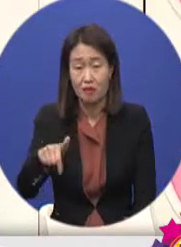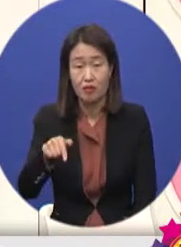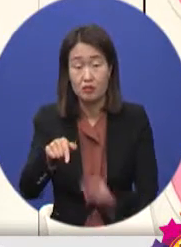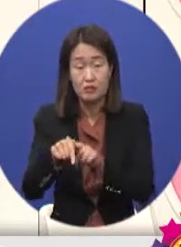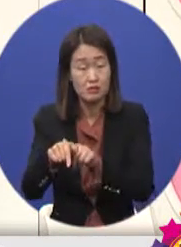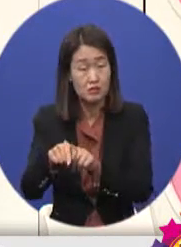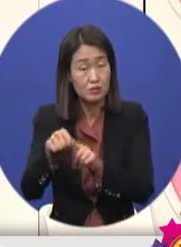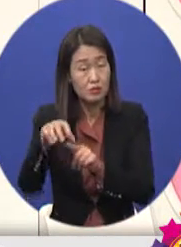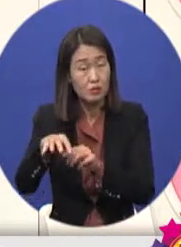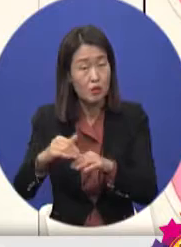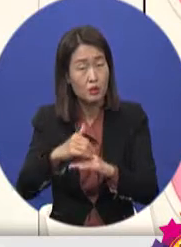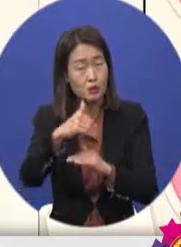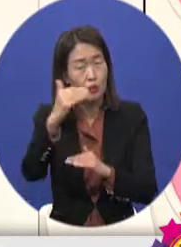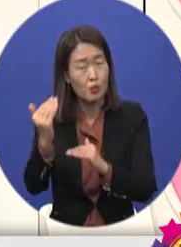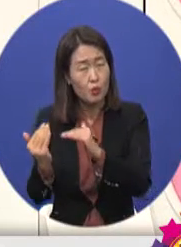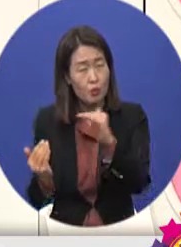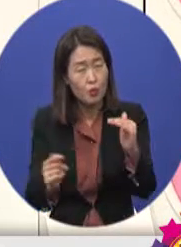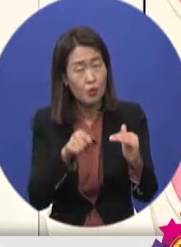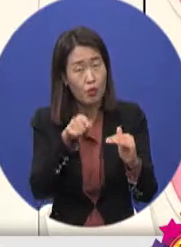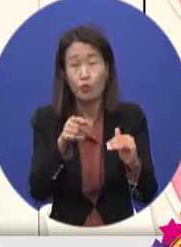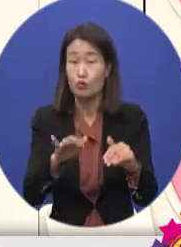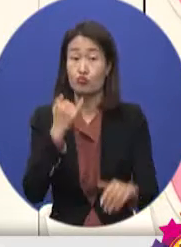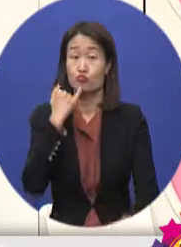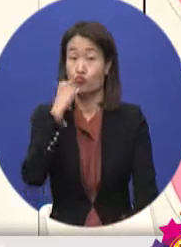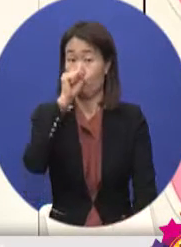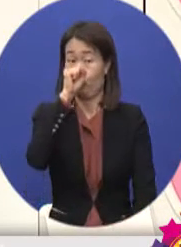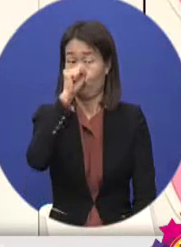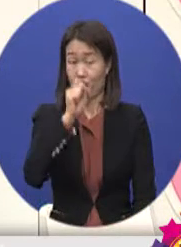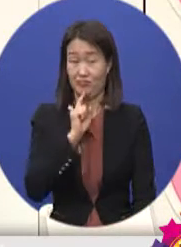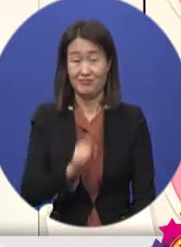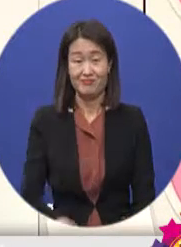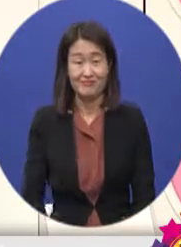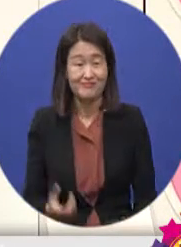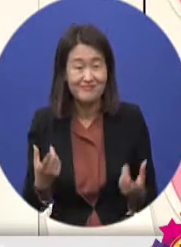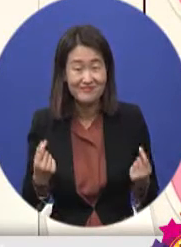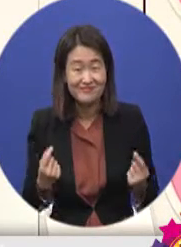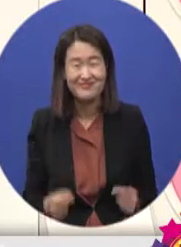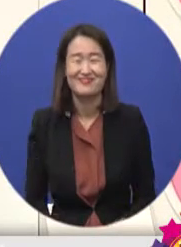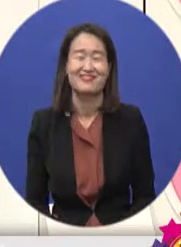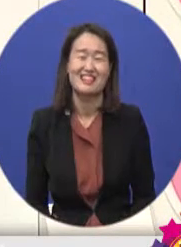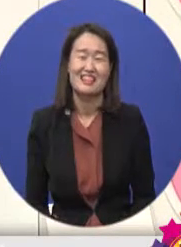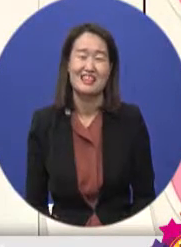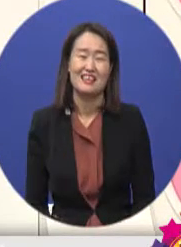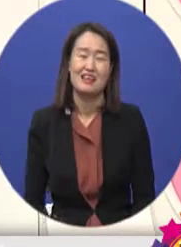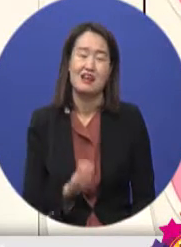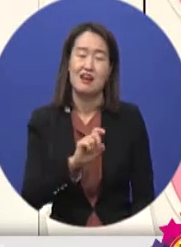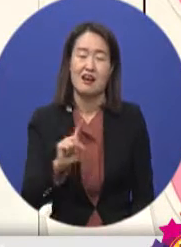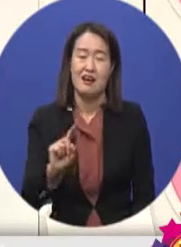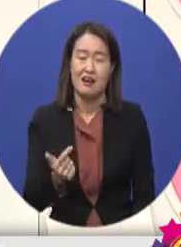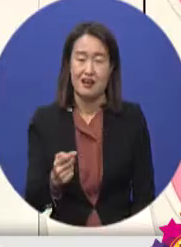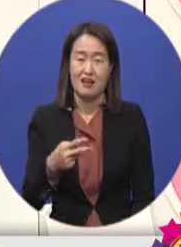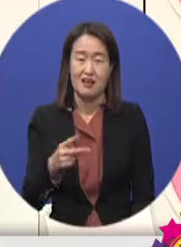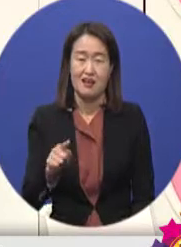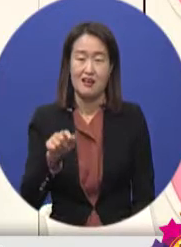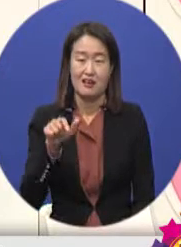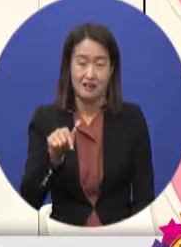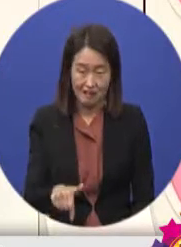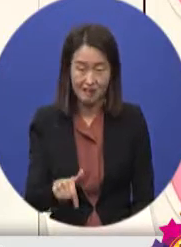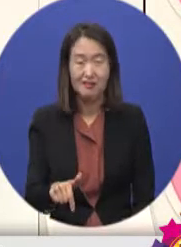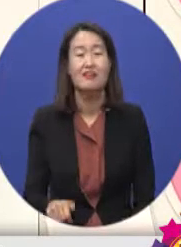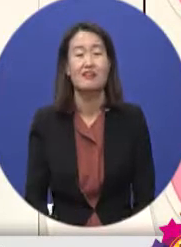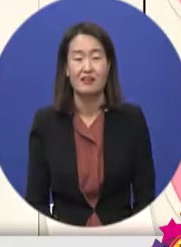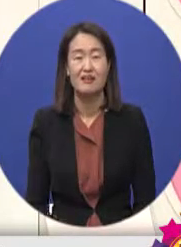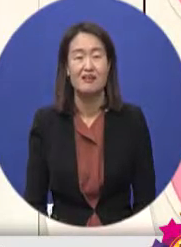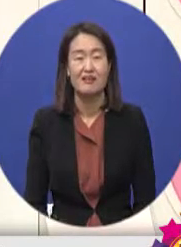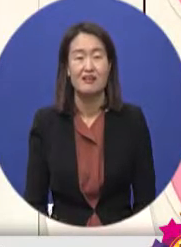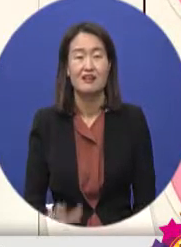데죠? 아, 좀 그래요. 그래서 괜찮아요. 좋아요. 아, 그러시구나. 아이고, 만덕. 만덕 제가